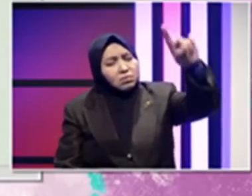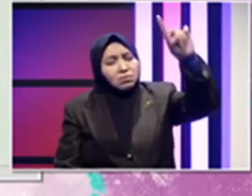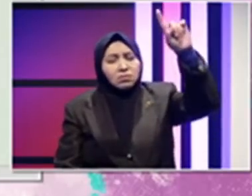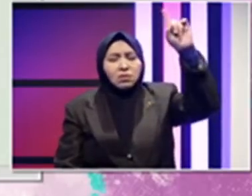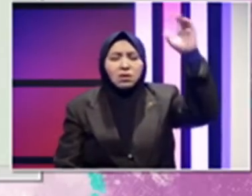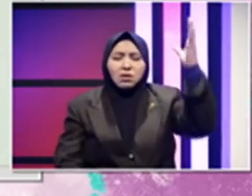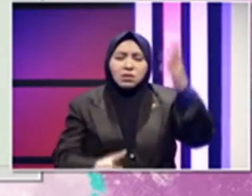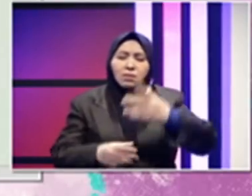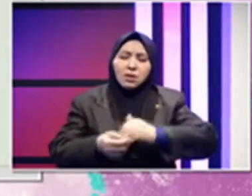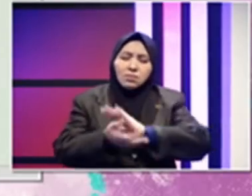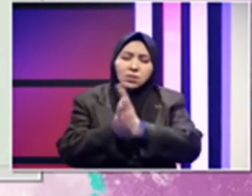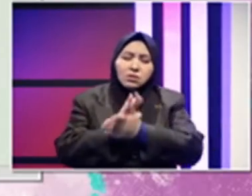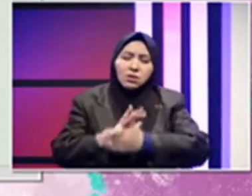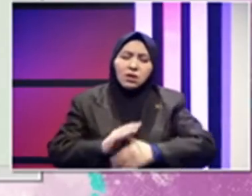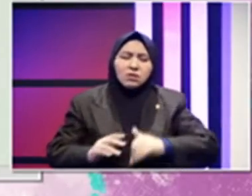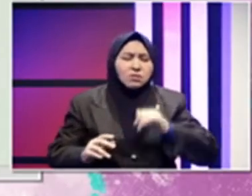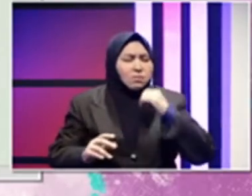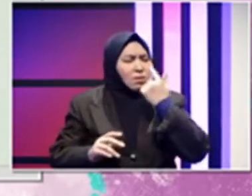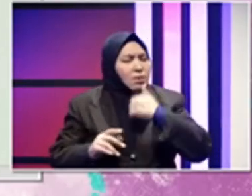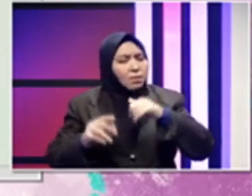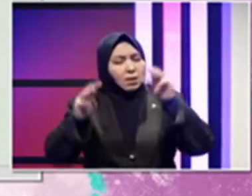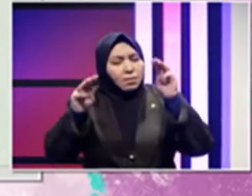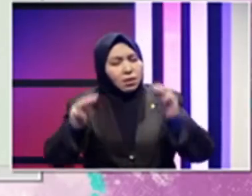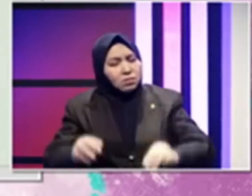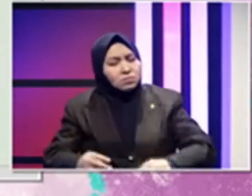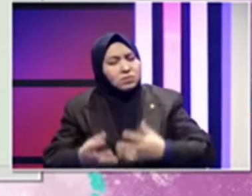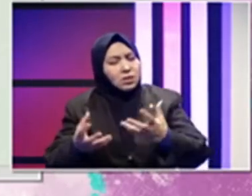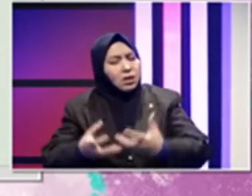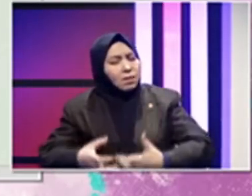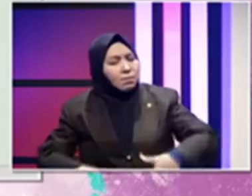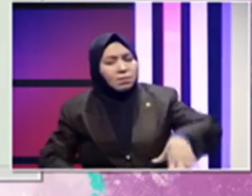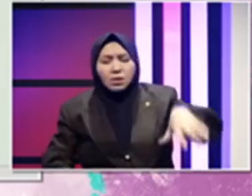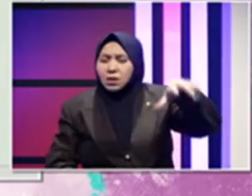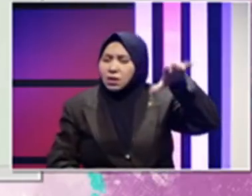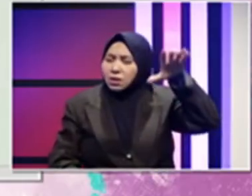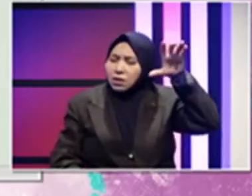إِنَّ اللَّهَ يُسْمِعُ مَن